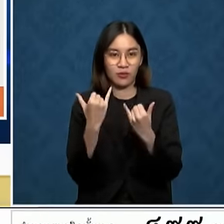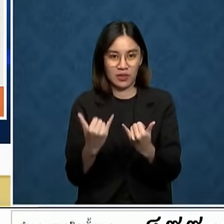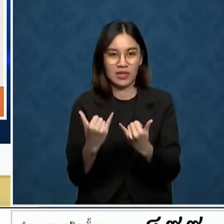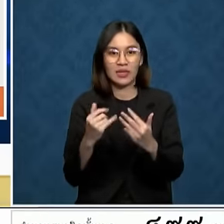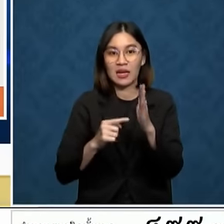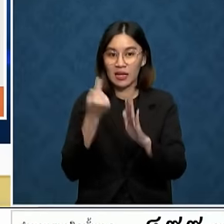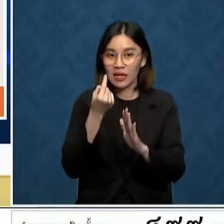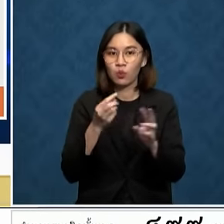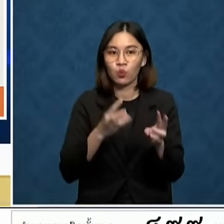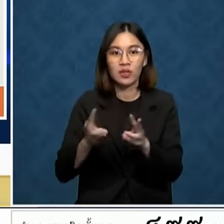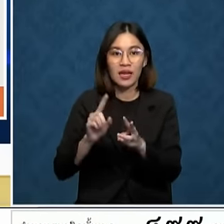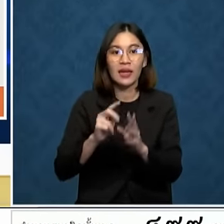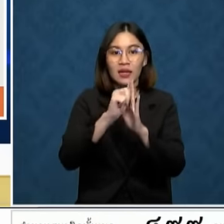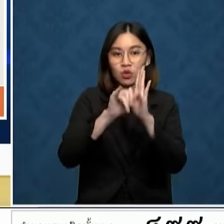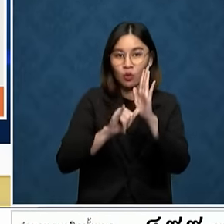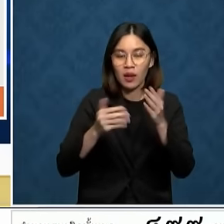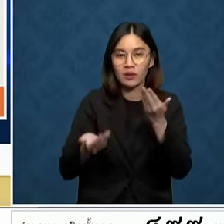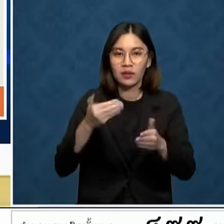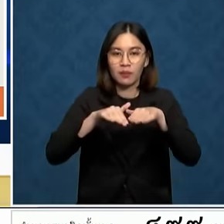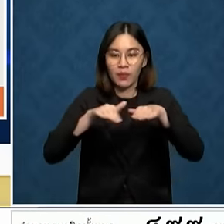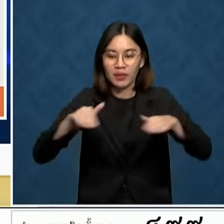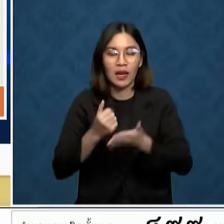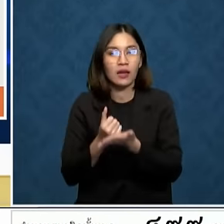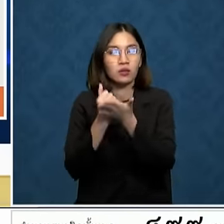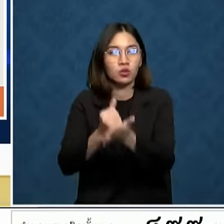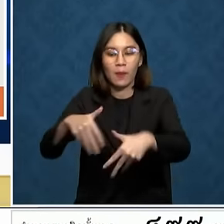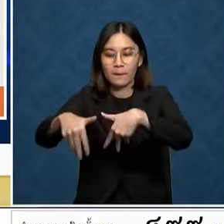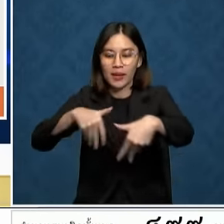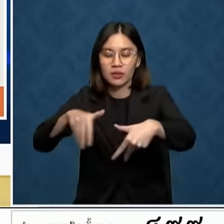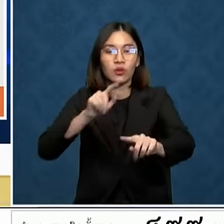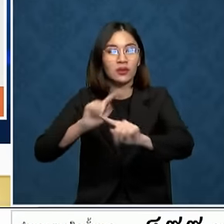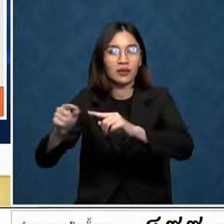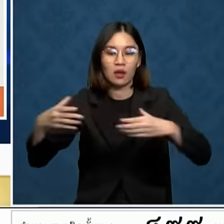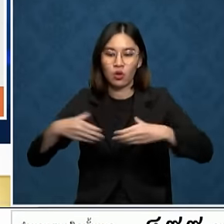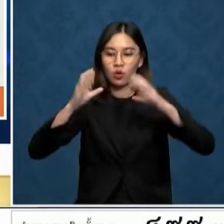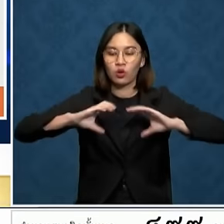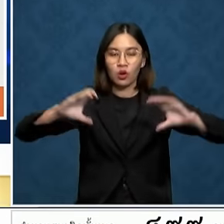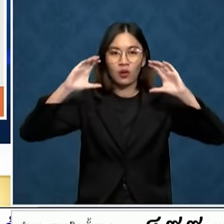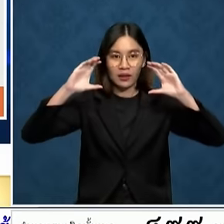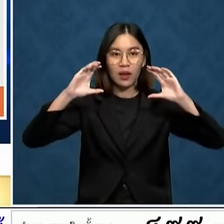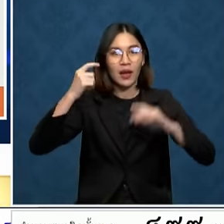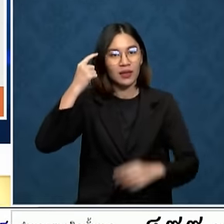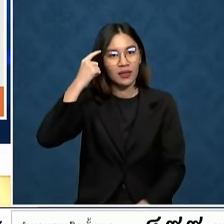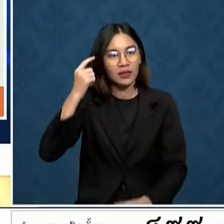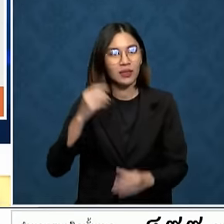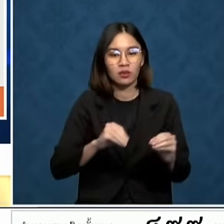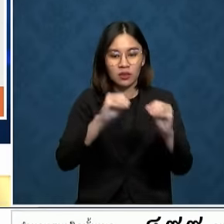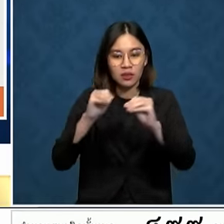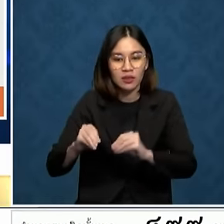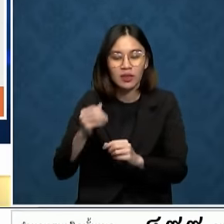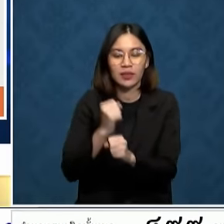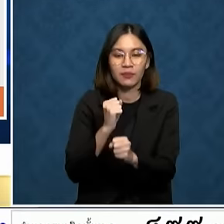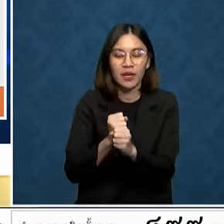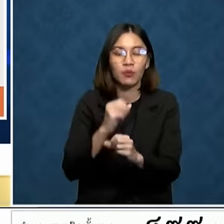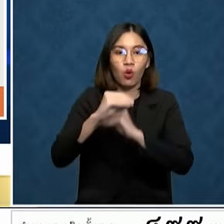บในรปแบของนิโบายหรมาตรการในการช่วยเหลอประชาชนต่ที่รฐบาลต้องตัดออกไปเพื่โยกงบมาทำ Digital